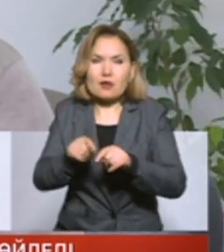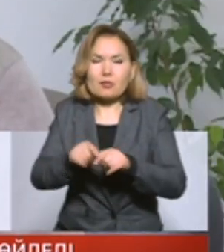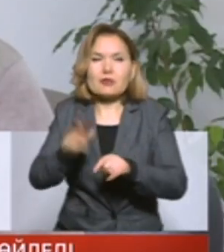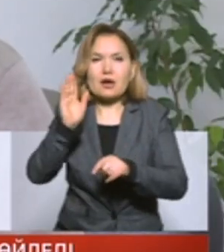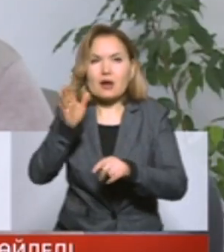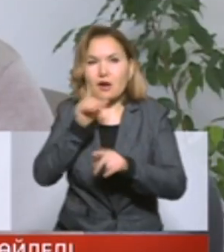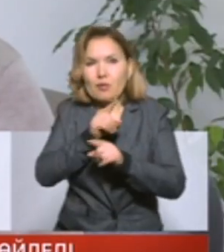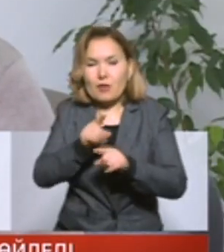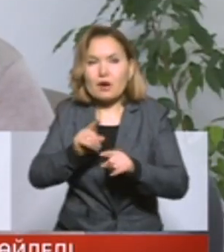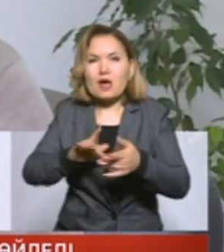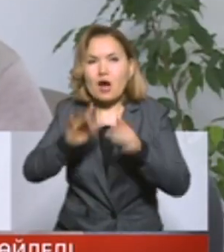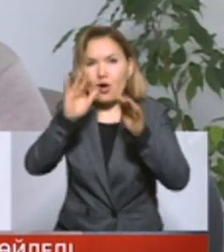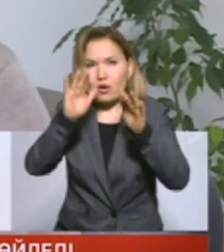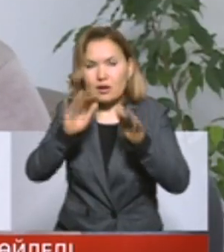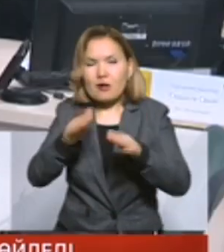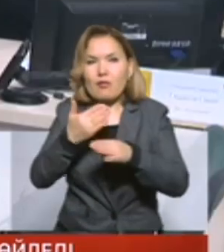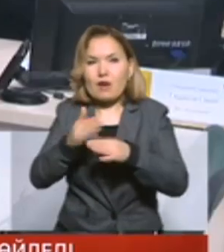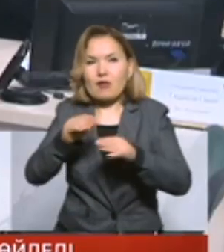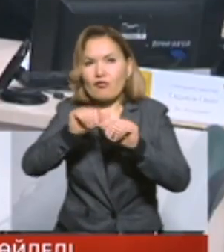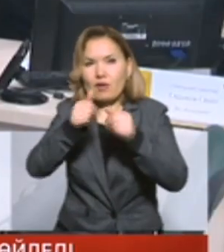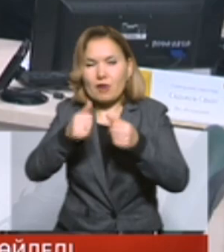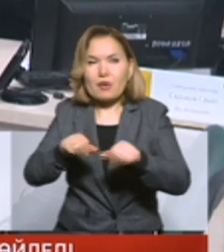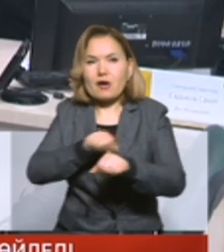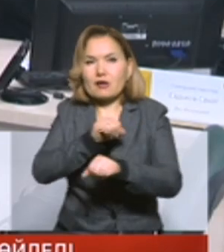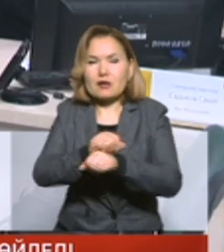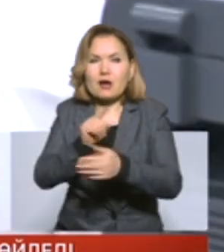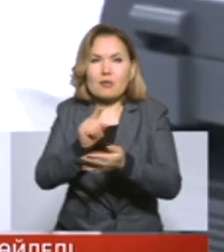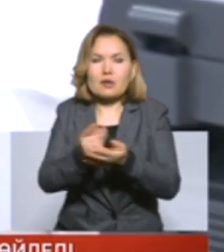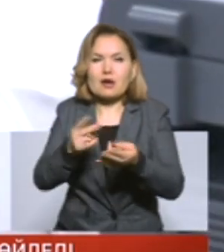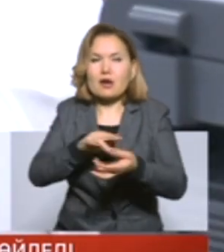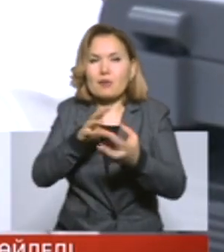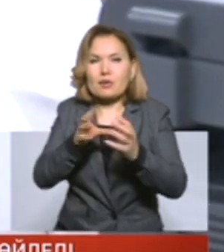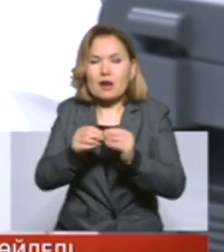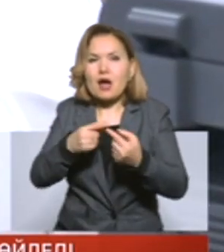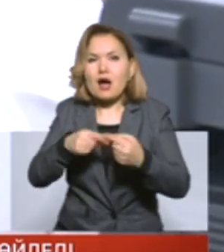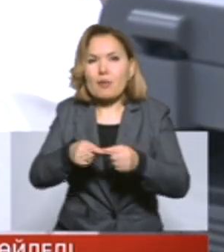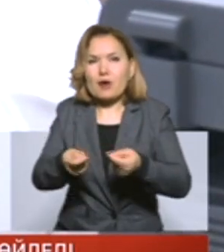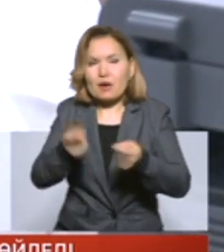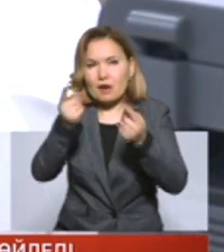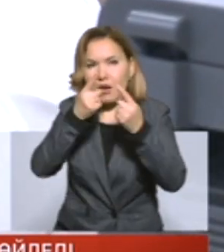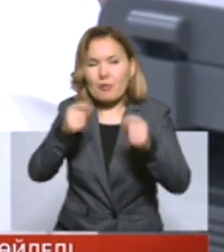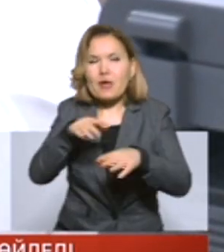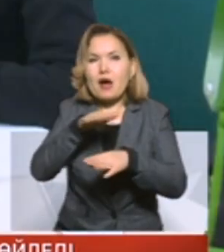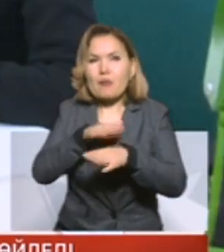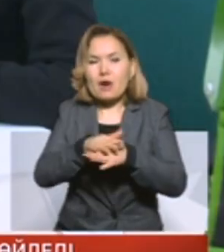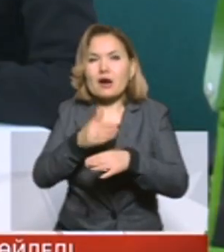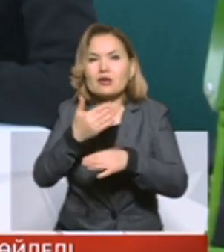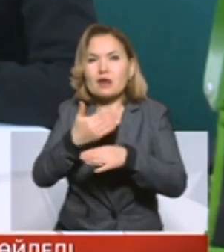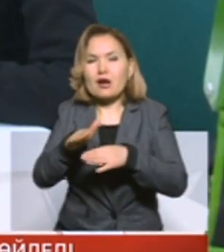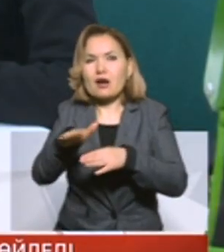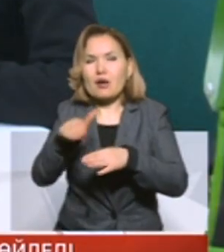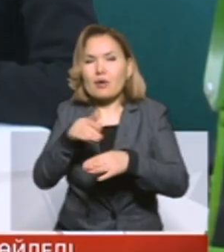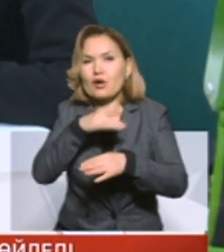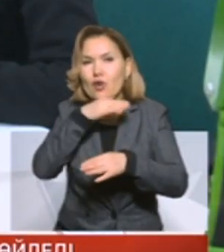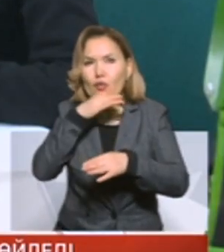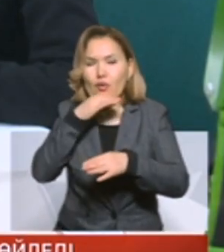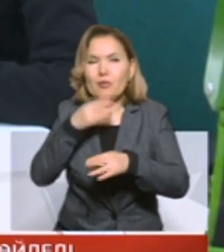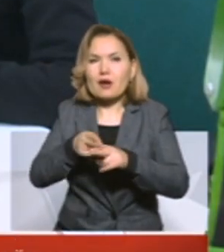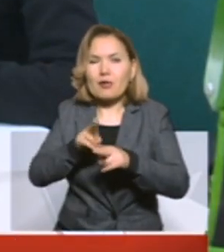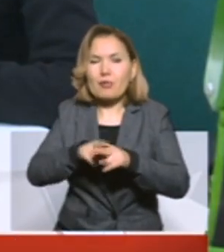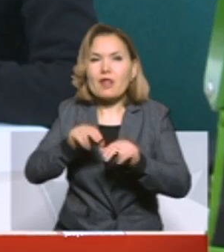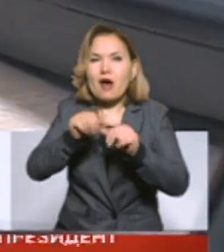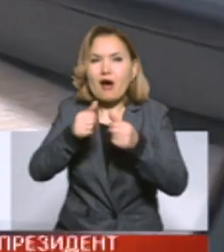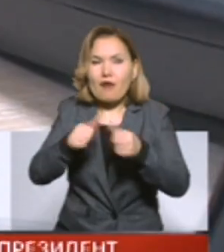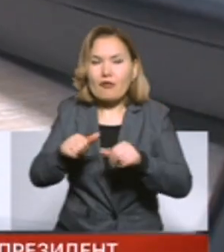уақытта онлайн несие рәсімделмейтін болады. Қаржы нарығын реттеу және дамыту агенттігі де банк арқылы ақша шығарудың түрі көп. Олардың тұзағына